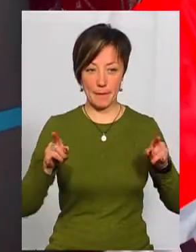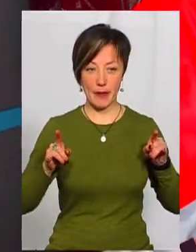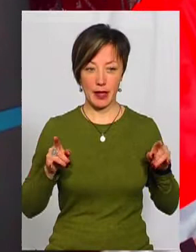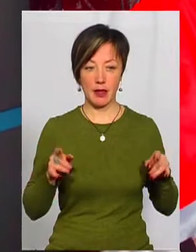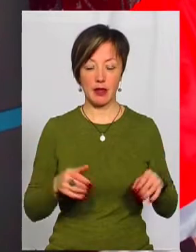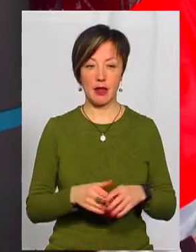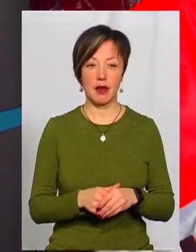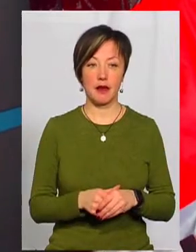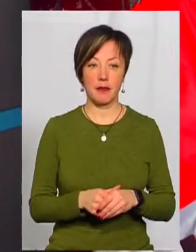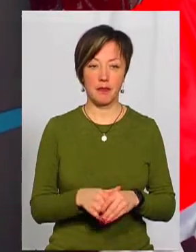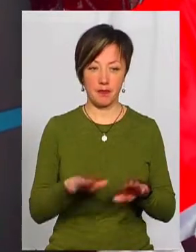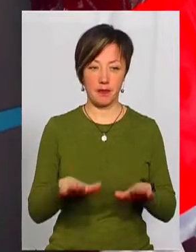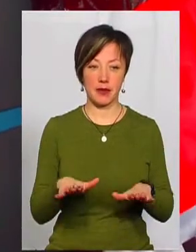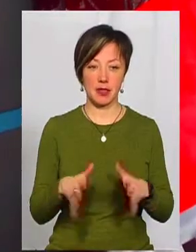йде.